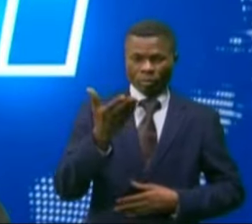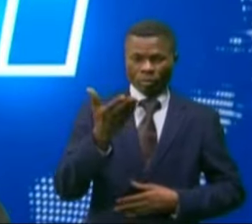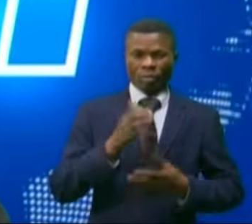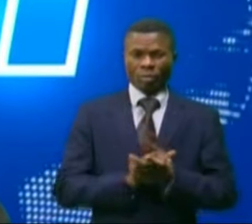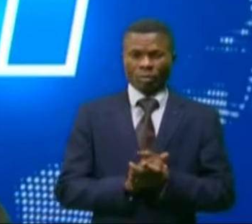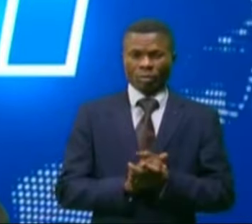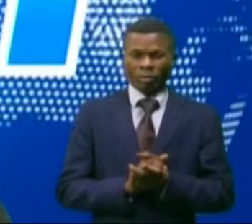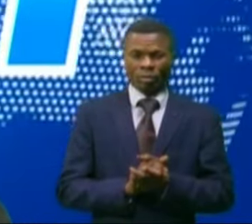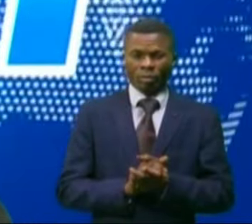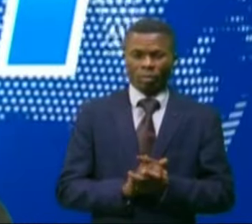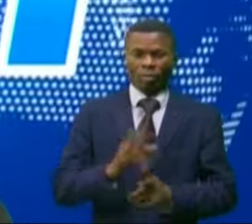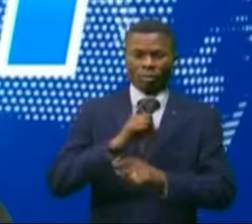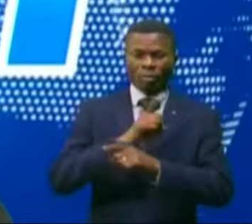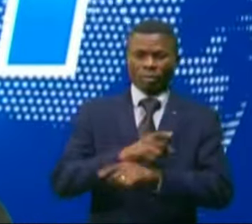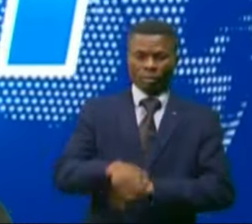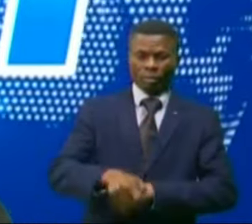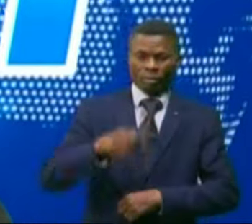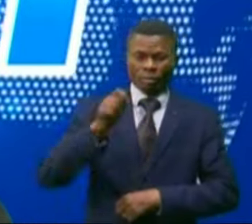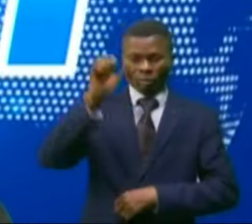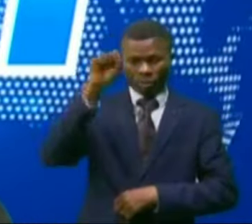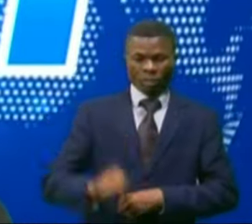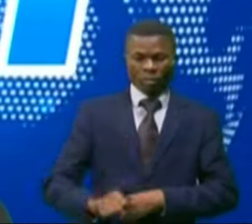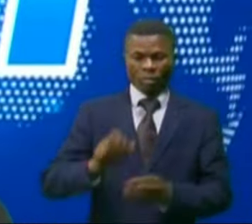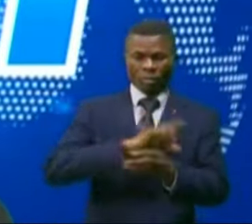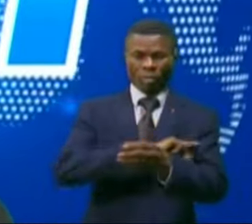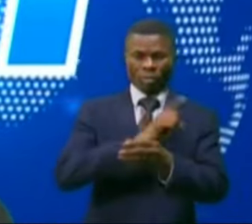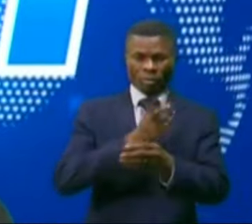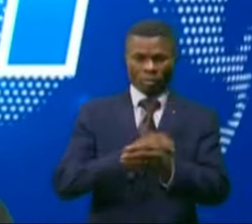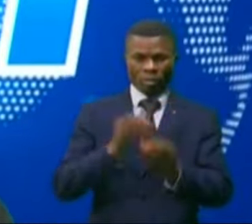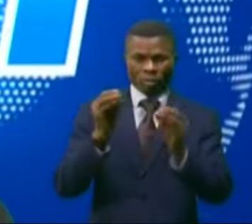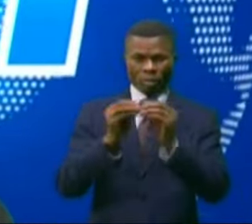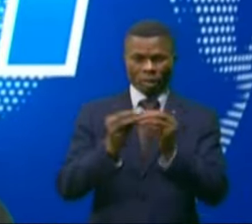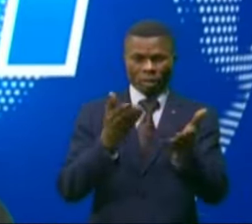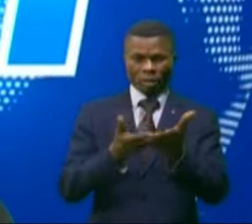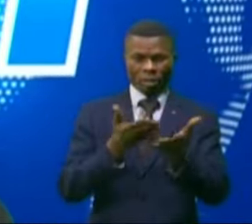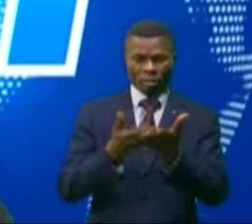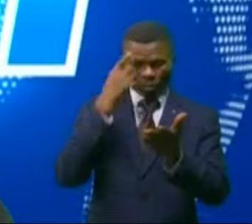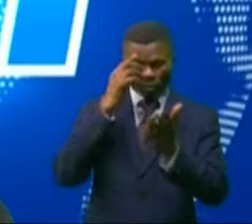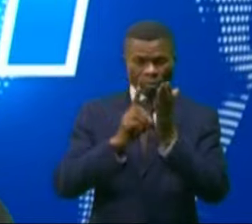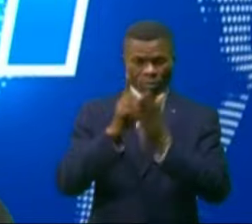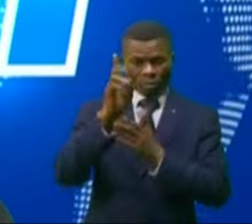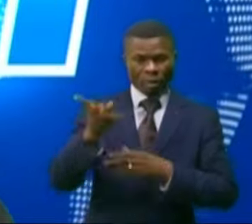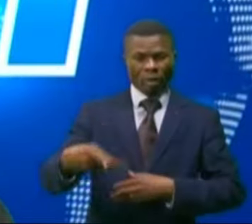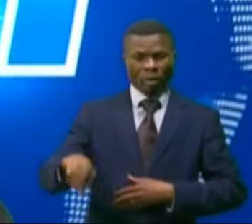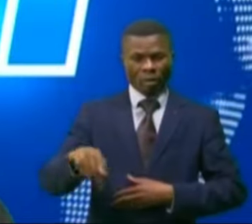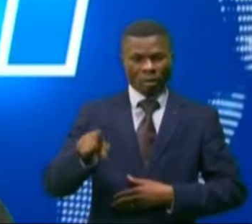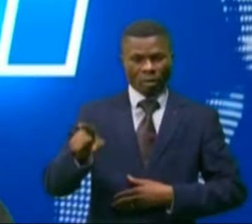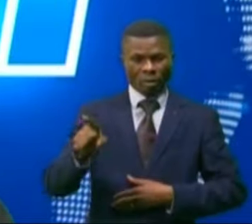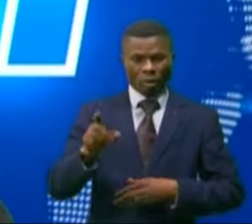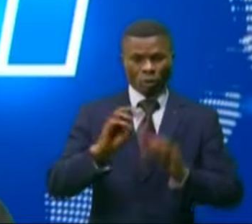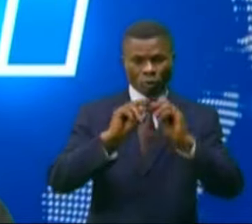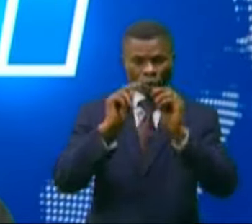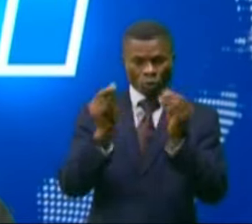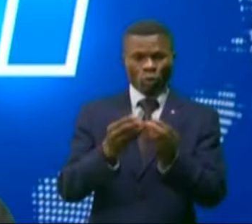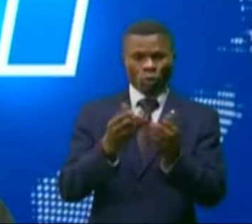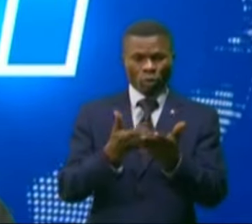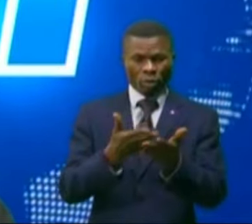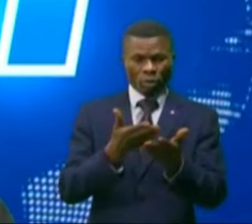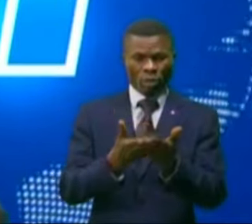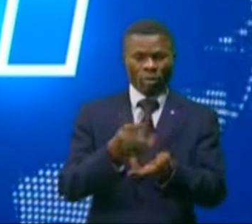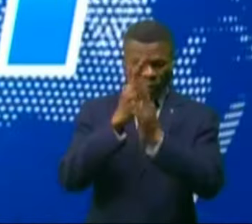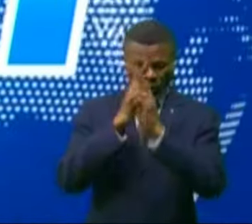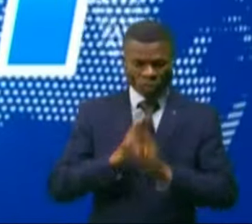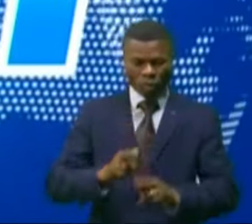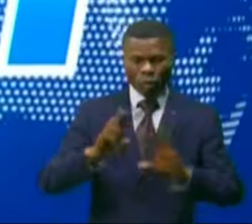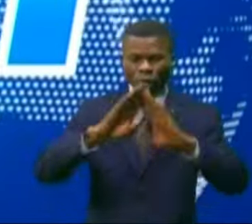Les Bahavu de la province du Sud qui vous réunit en mutuelle s'accordent pour le développement de leur terroir. Cette organisation a honoré les